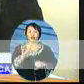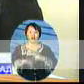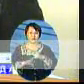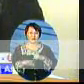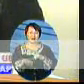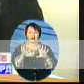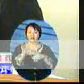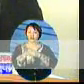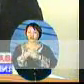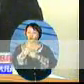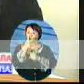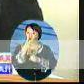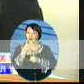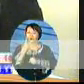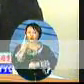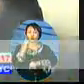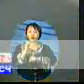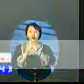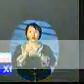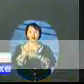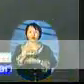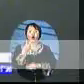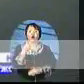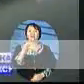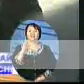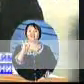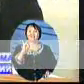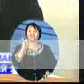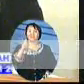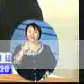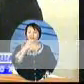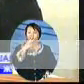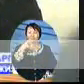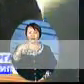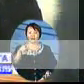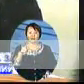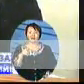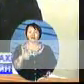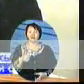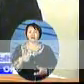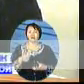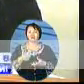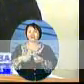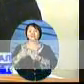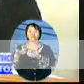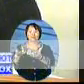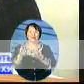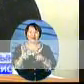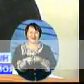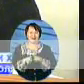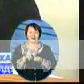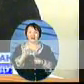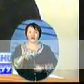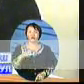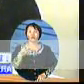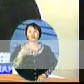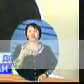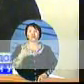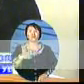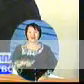хүнд ногдох тамхины хэрэглээ 20 дахин өссөн байгаа Монгол улсад. Тэгэхээр яа харахгүй энэ тамхины асуудал бол манад ийм гамшигын төвшөнд хүрчээд